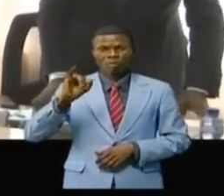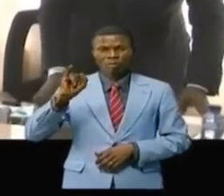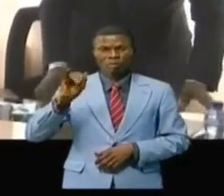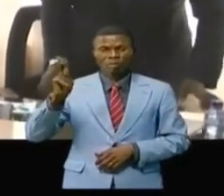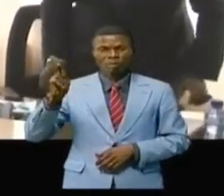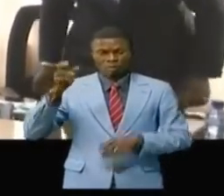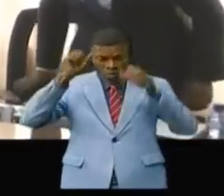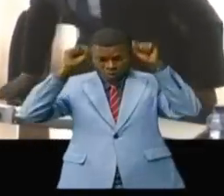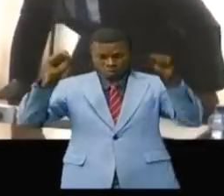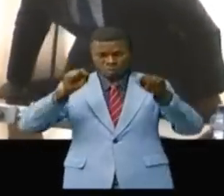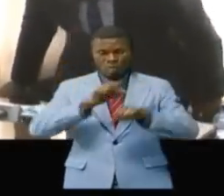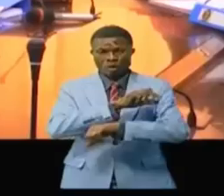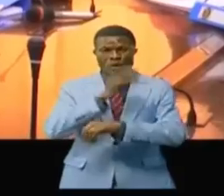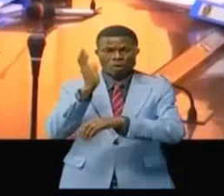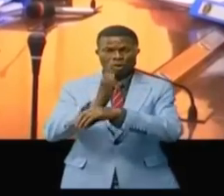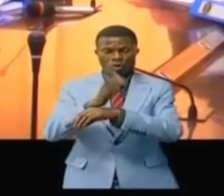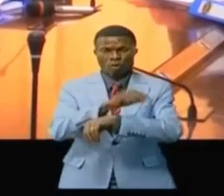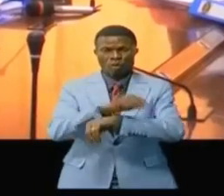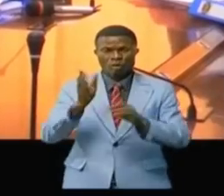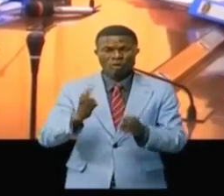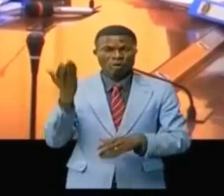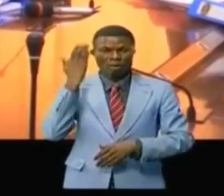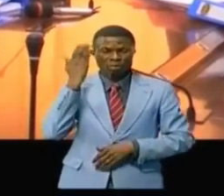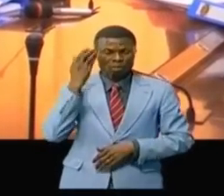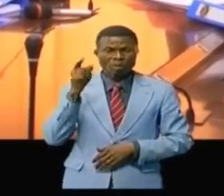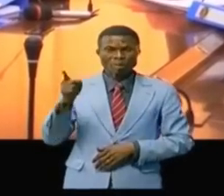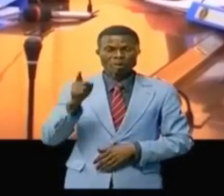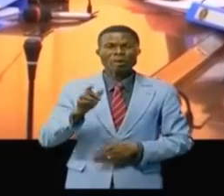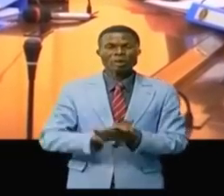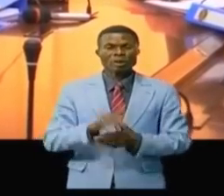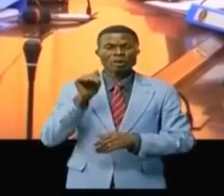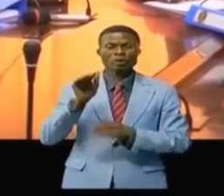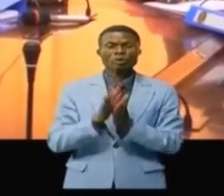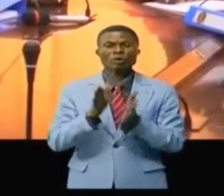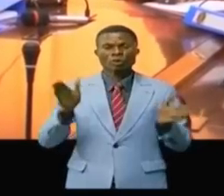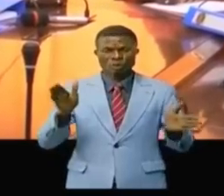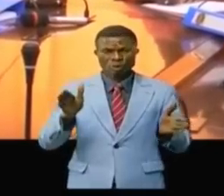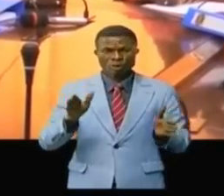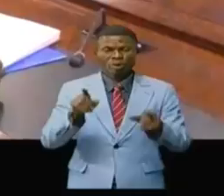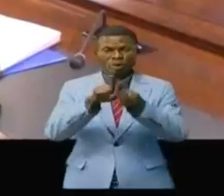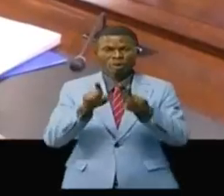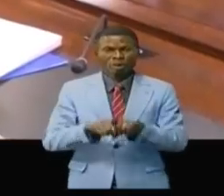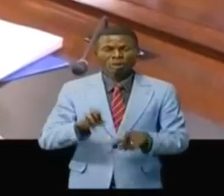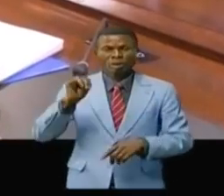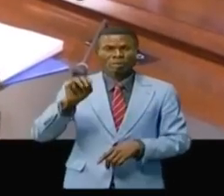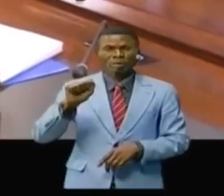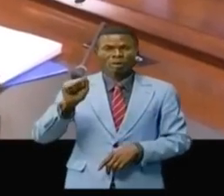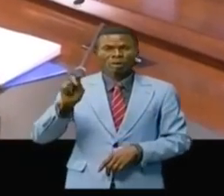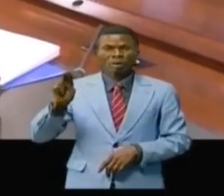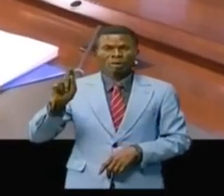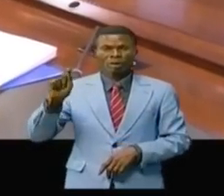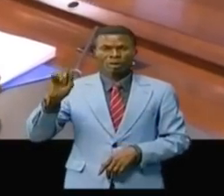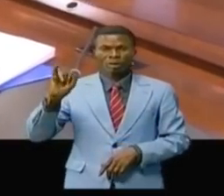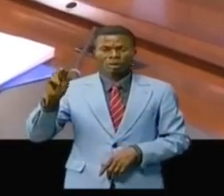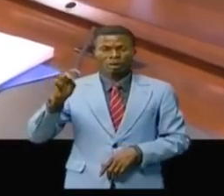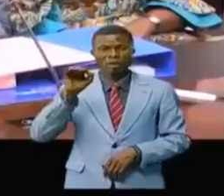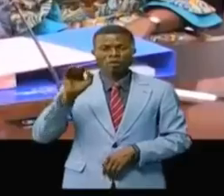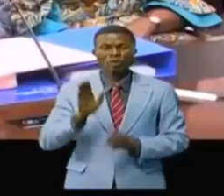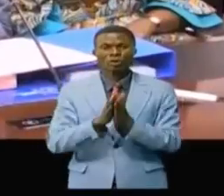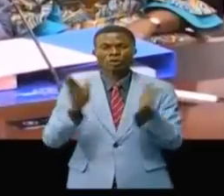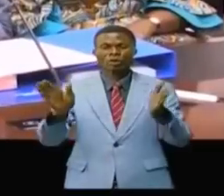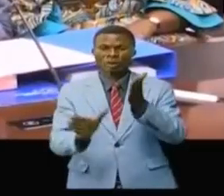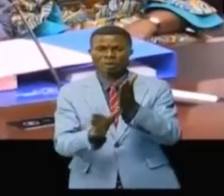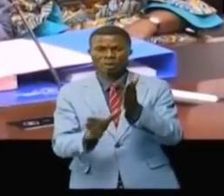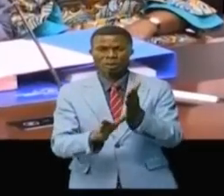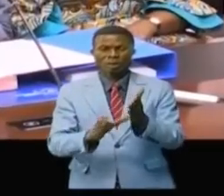présidente du conseil d'administration, Bertin Moudjimou Tshisekedi, directeur général, et Martin Widilou, directeur général adjoint.